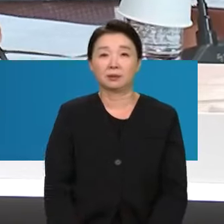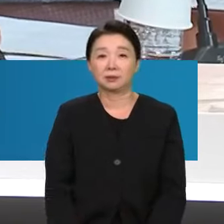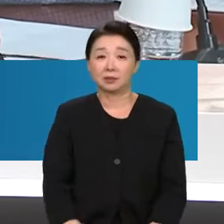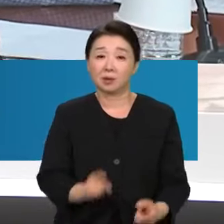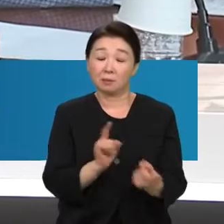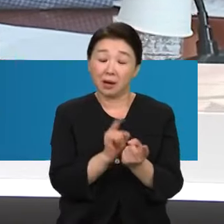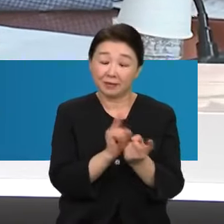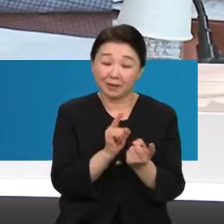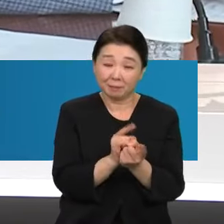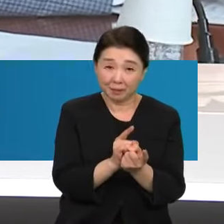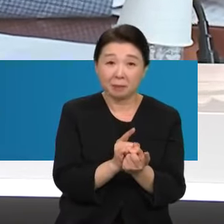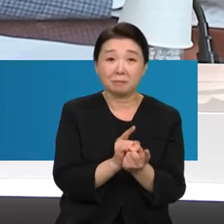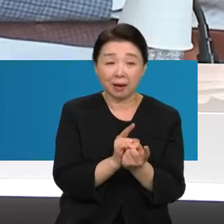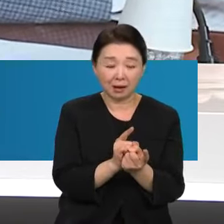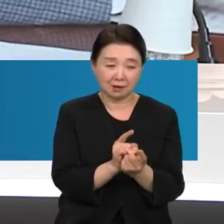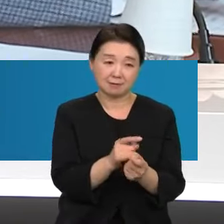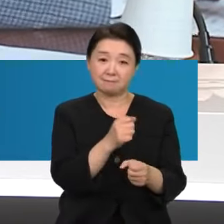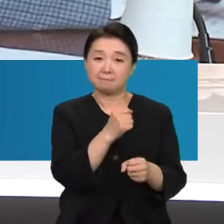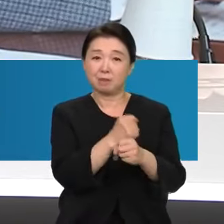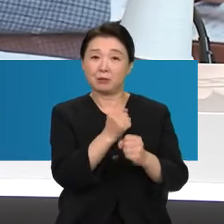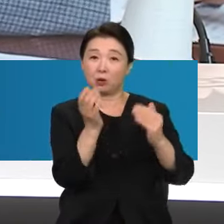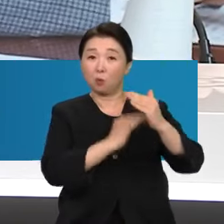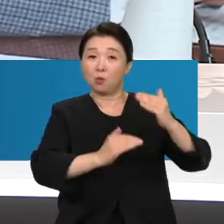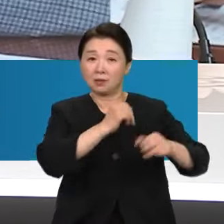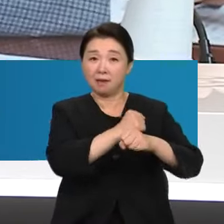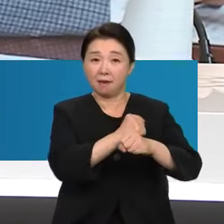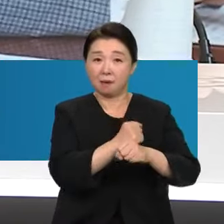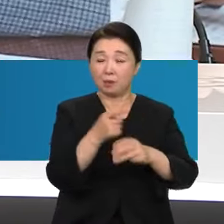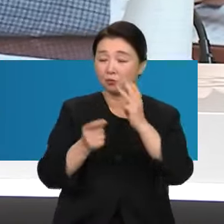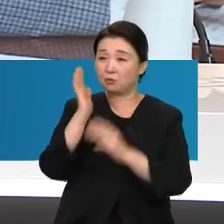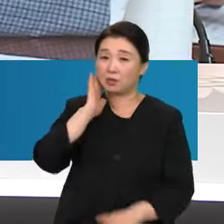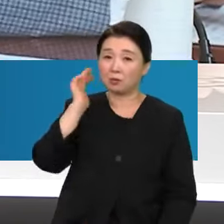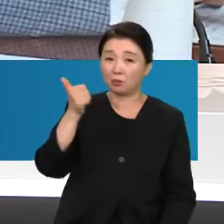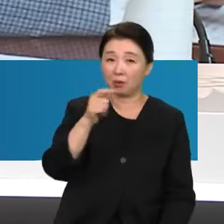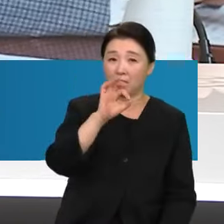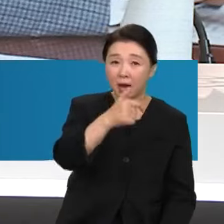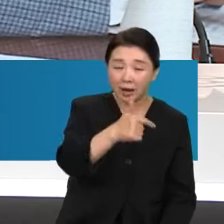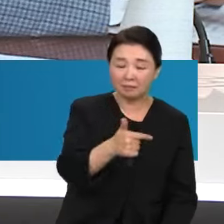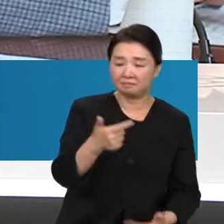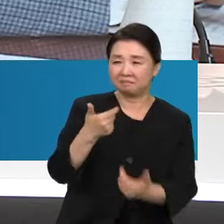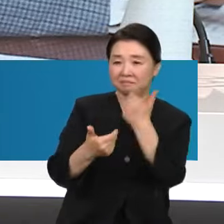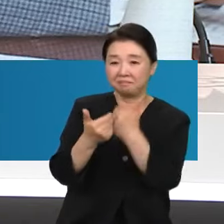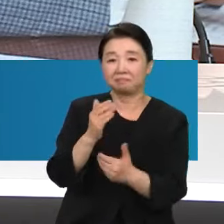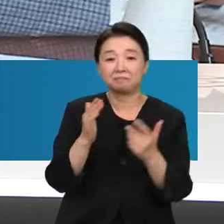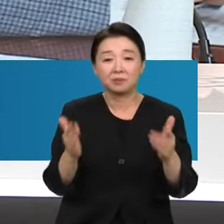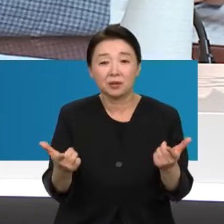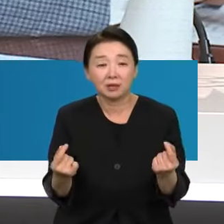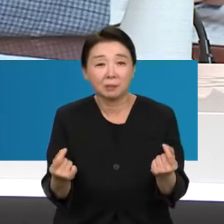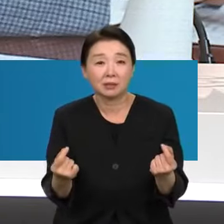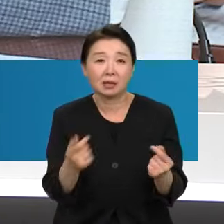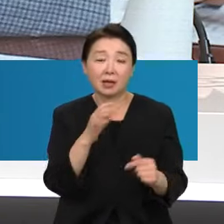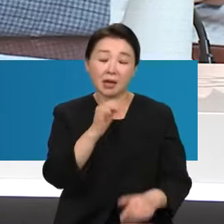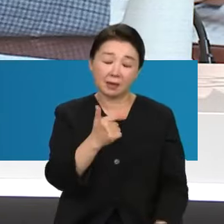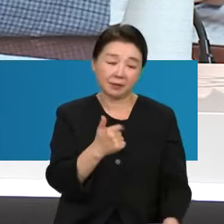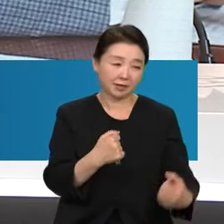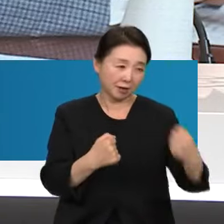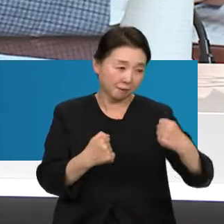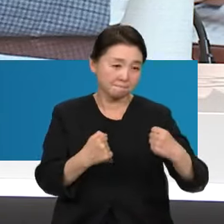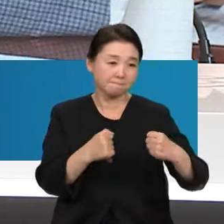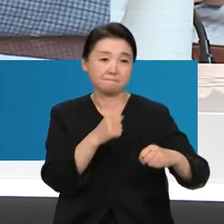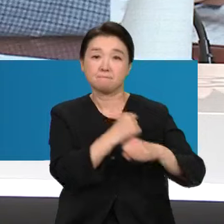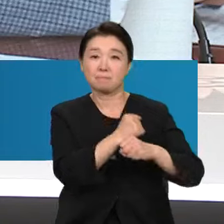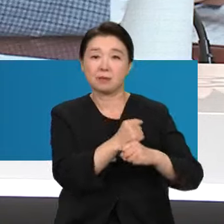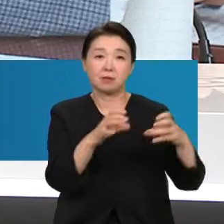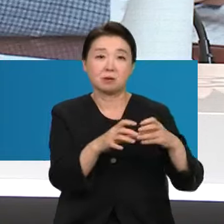이런 만남을 정례화 하기도 했다는데 윤성열 대통령과 한대표 사이가 껄끄러운 상황에서 한 대표가 세력화에 나서면서